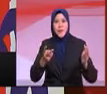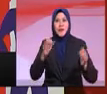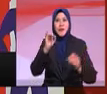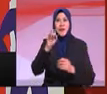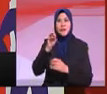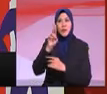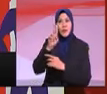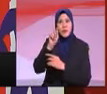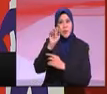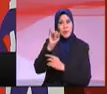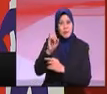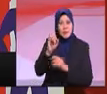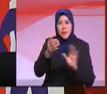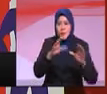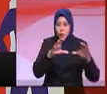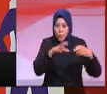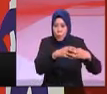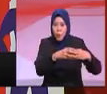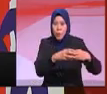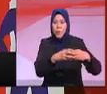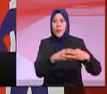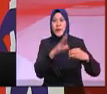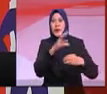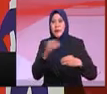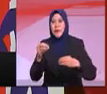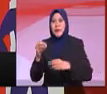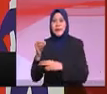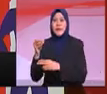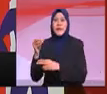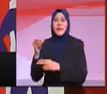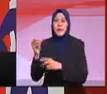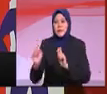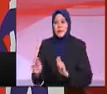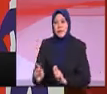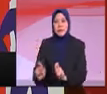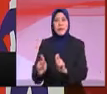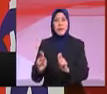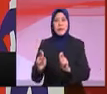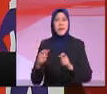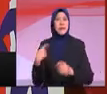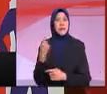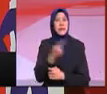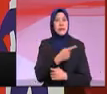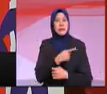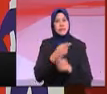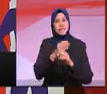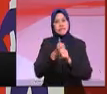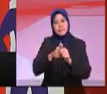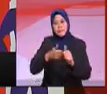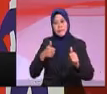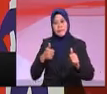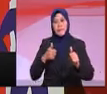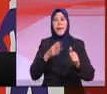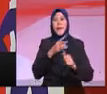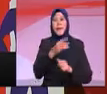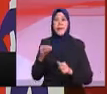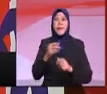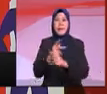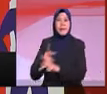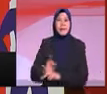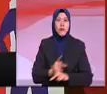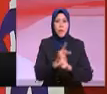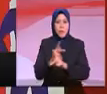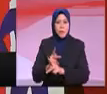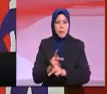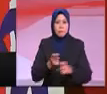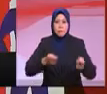imuniti kelompok, cara imuniti kelompok dan juga tindakan kita ialah pencegahan dan kawalan. Jadi